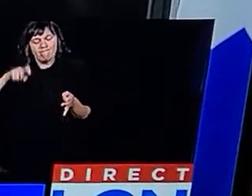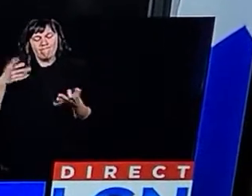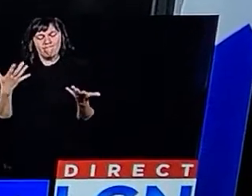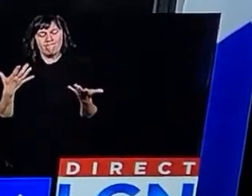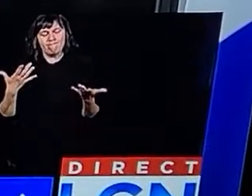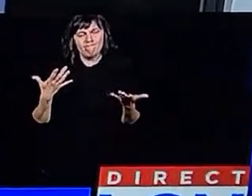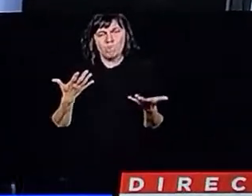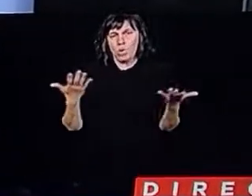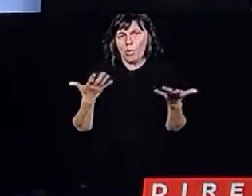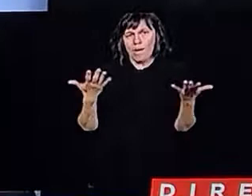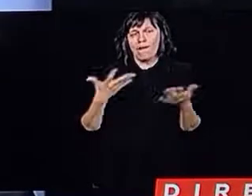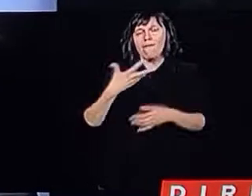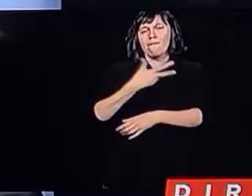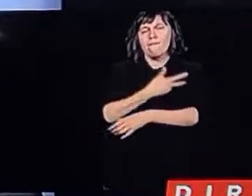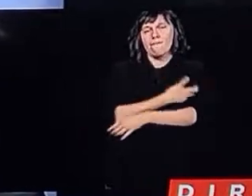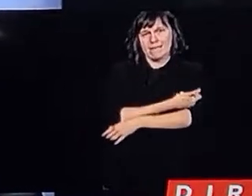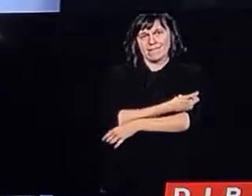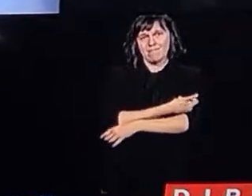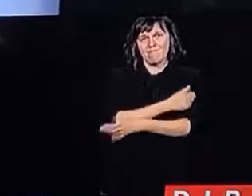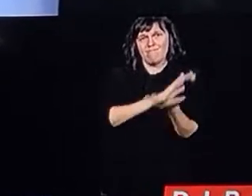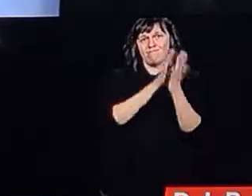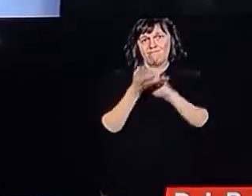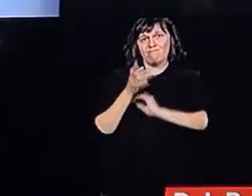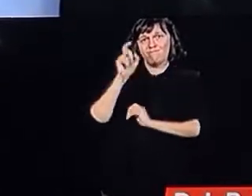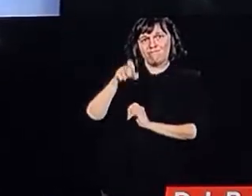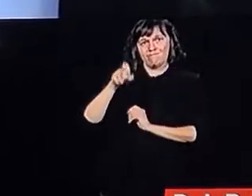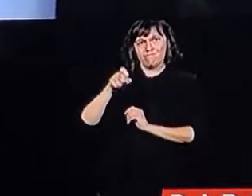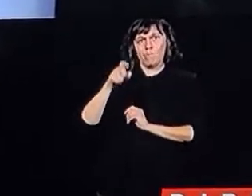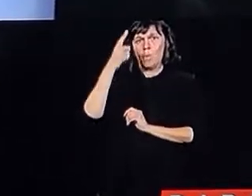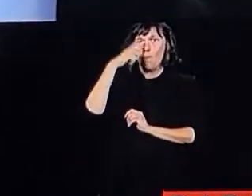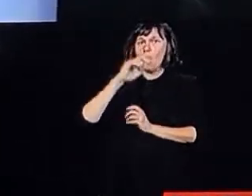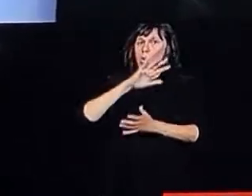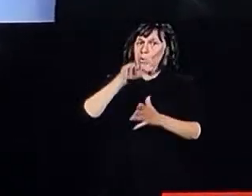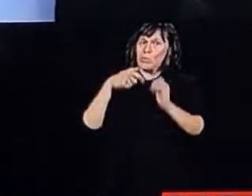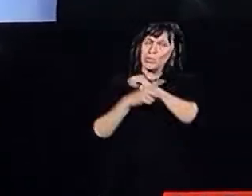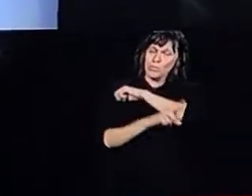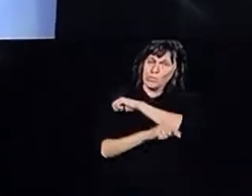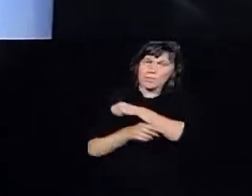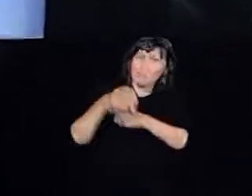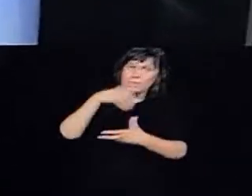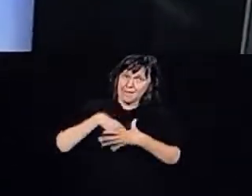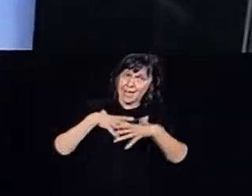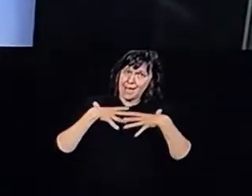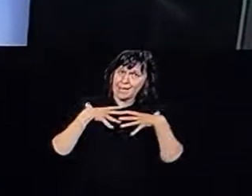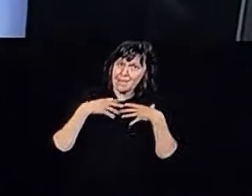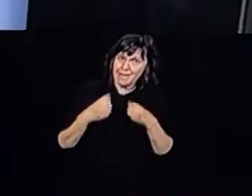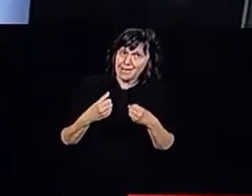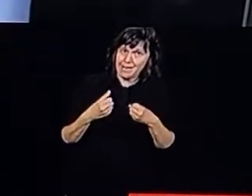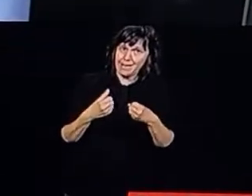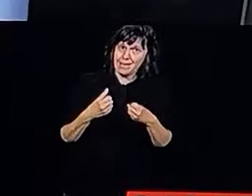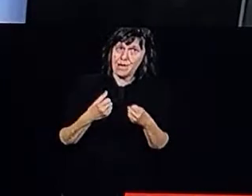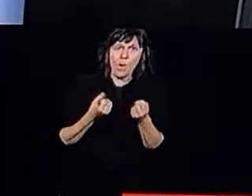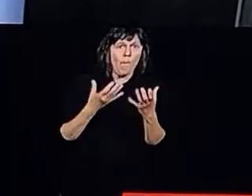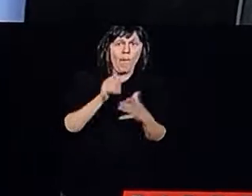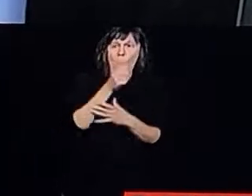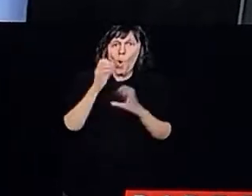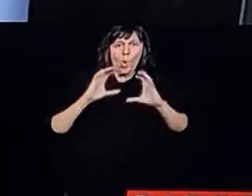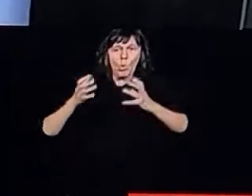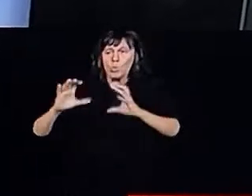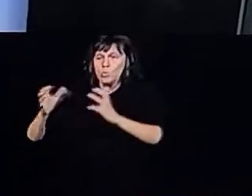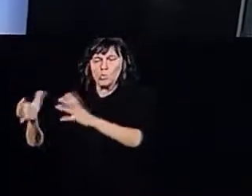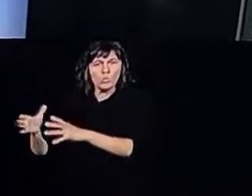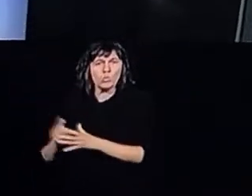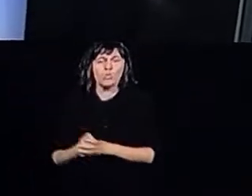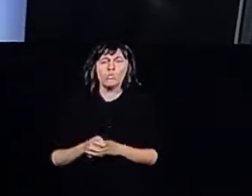pour le personnel de la santé seulement. Donc, ce que ça veut dire, c'est que les enseignants, les